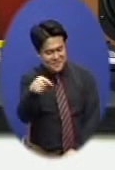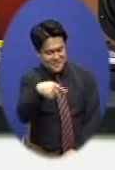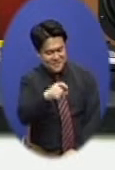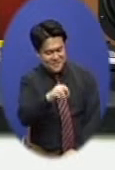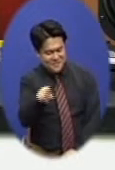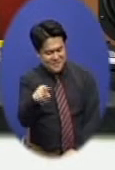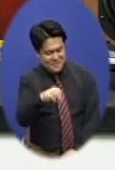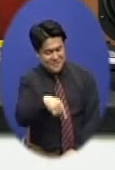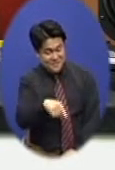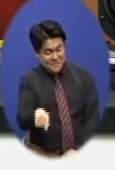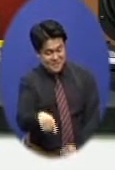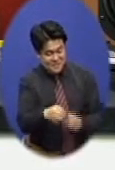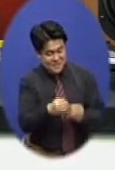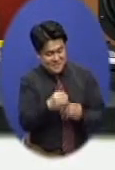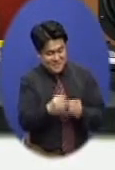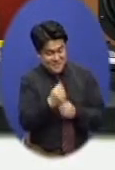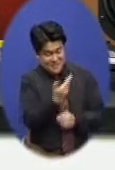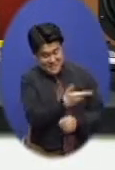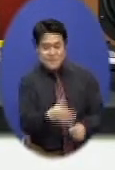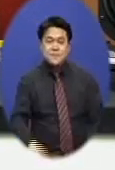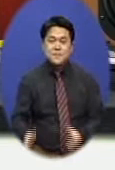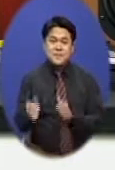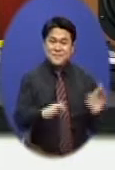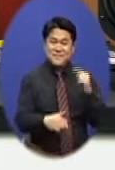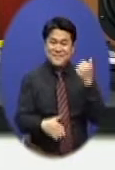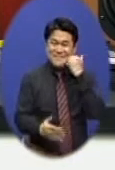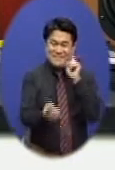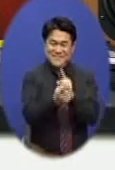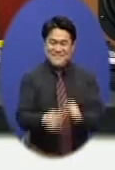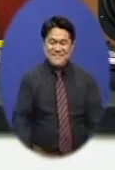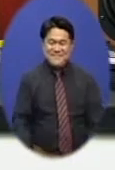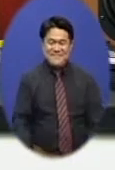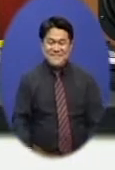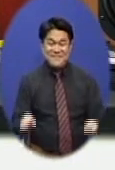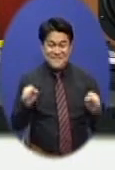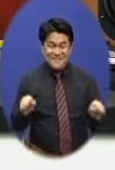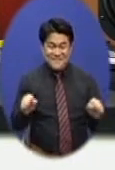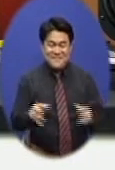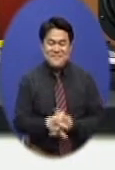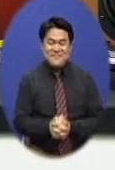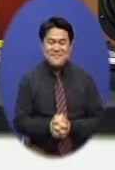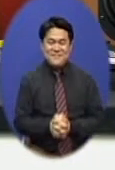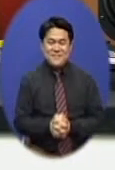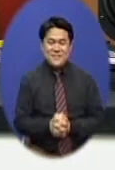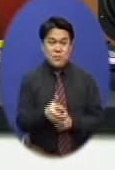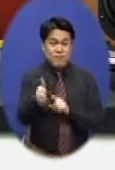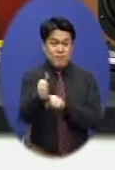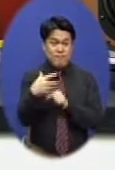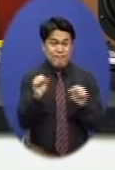해드리도록 하겠습니다. 그래요. 꼭 기대를 하겠습니다. 네. 다음 자. 직접 참가자 만나보도록 할게요. 네. 여보세요?